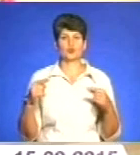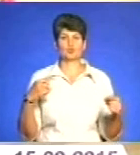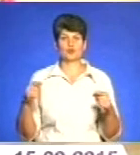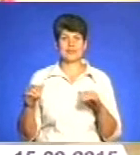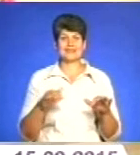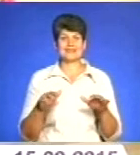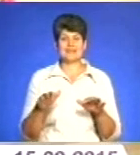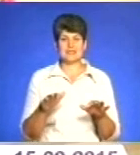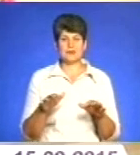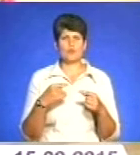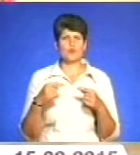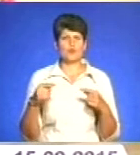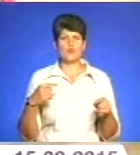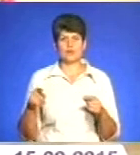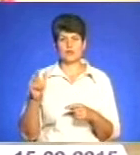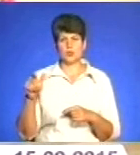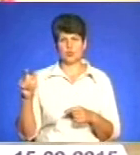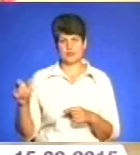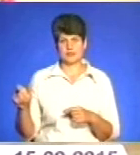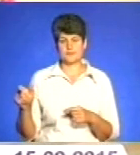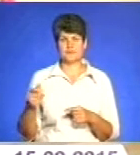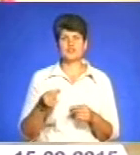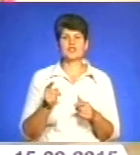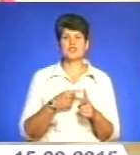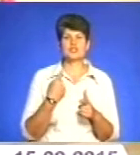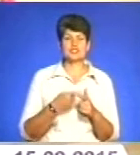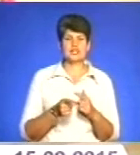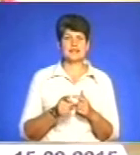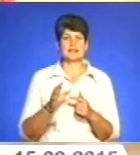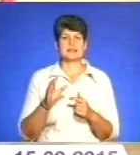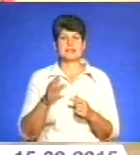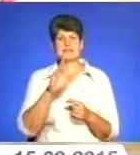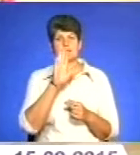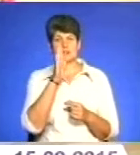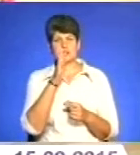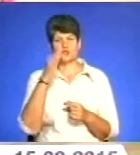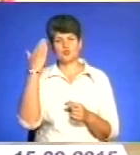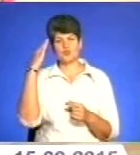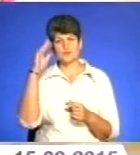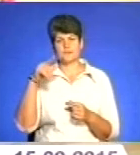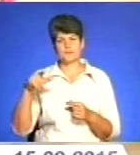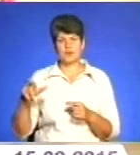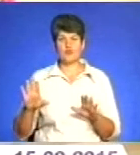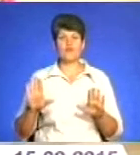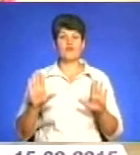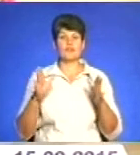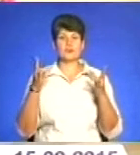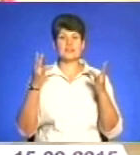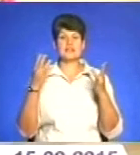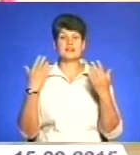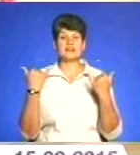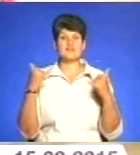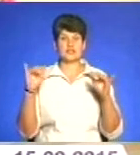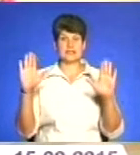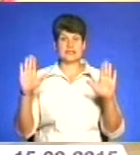дій, будь-яких людей, чи це сепаратистів, чи посторонніх людей. Якщо в випадку якоїсь надзвичайної ситуації,